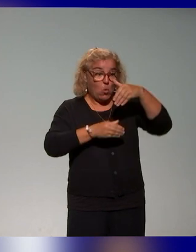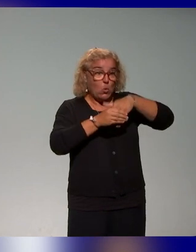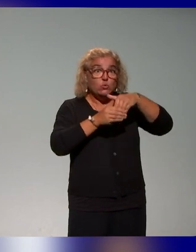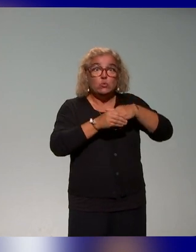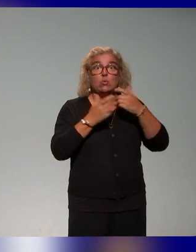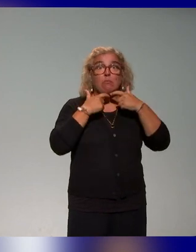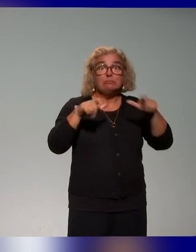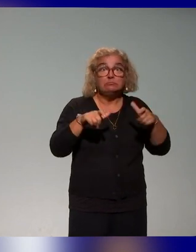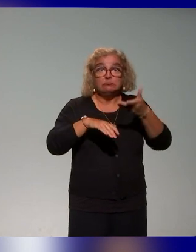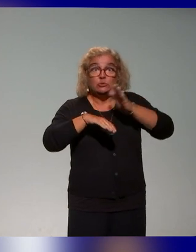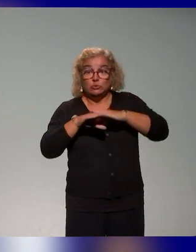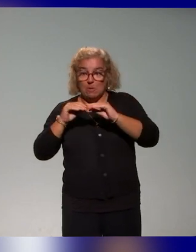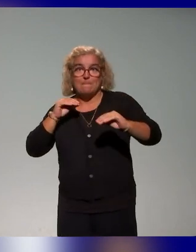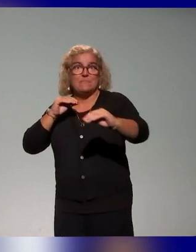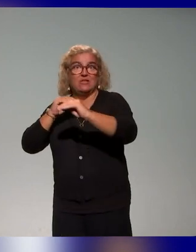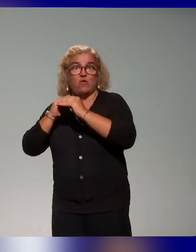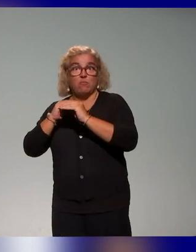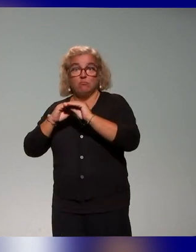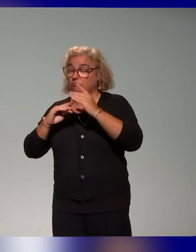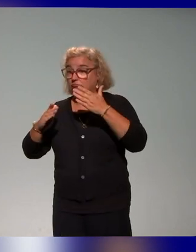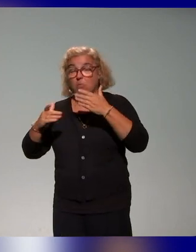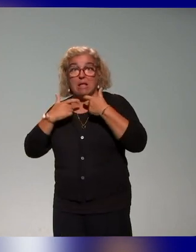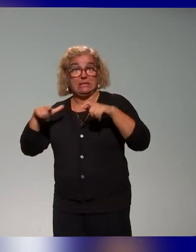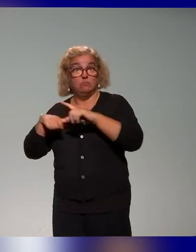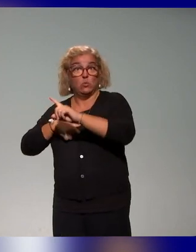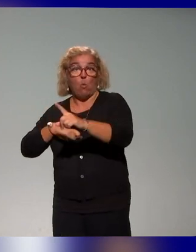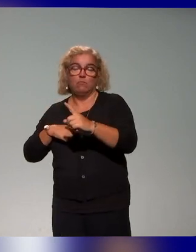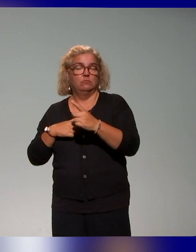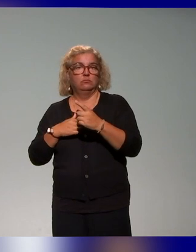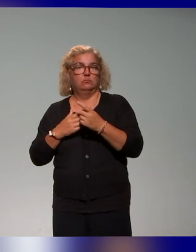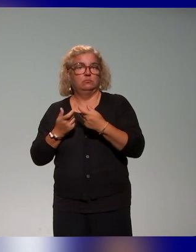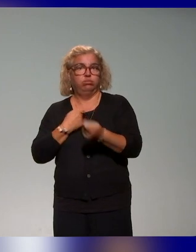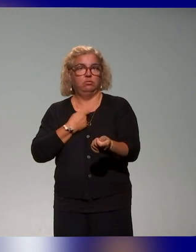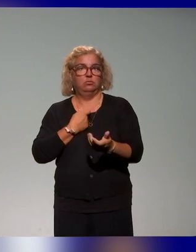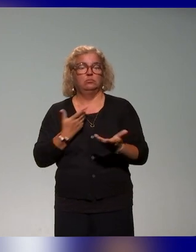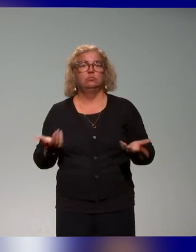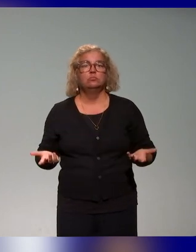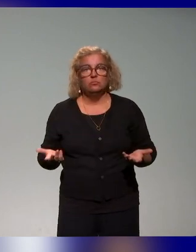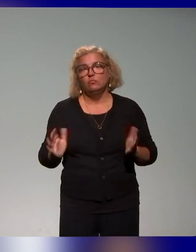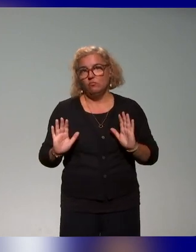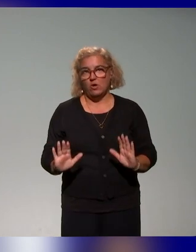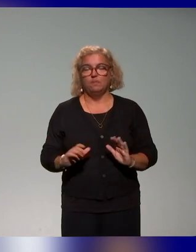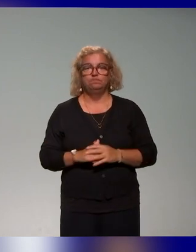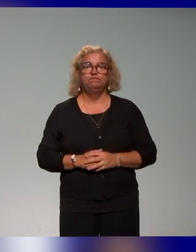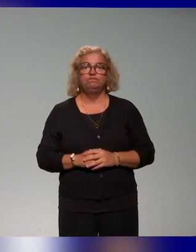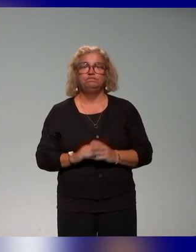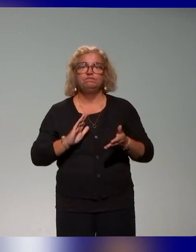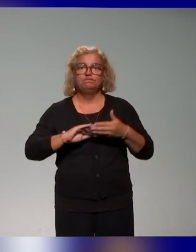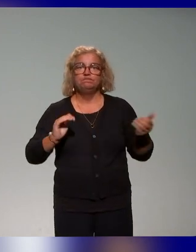inaccessible, il manque la moitié du travail et ça rend le tout inaccessible. Voilà, je m'arrêterai là pour l'instant et je laisse la